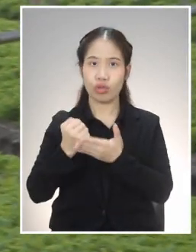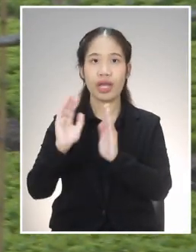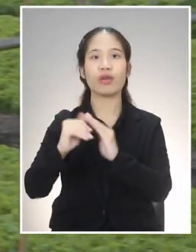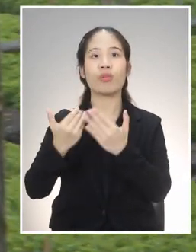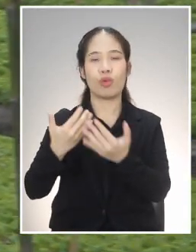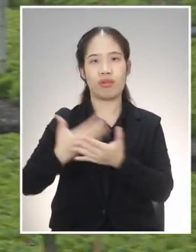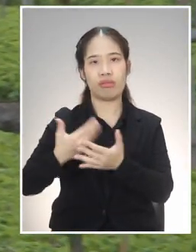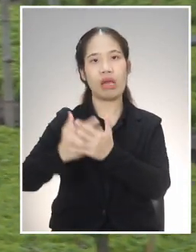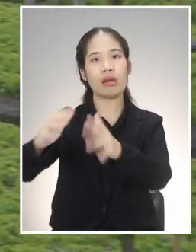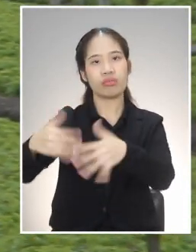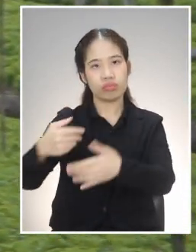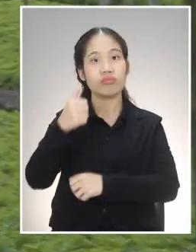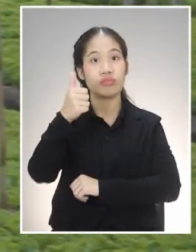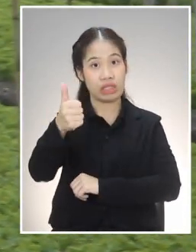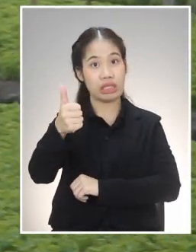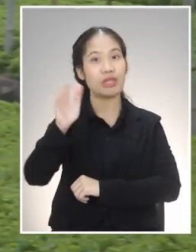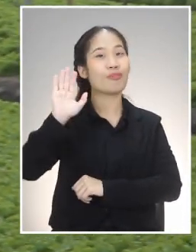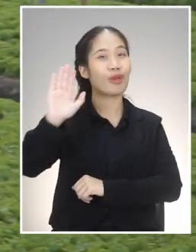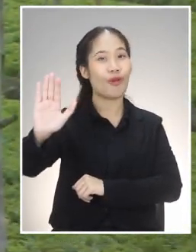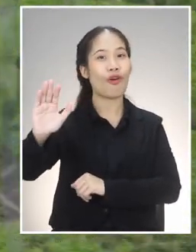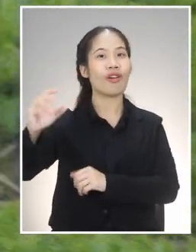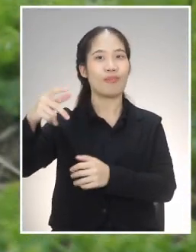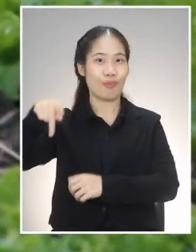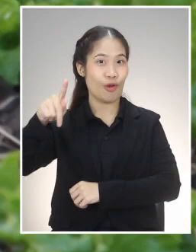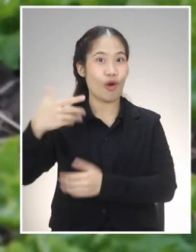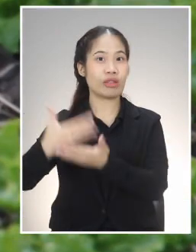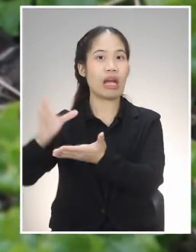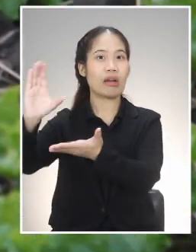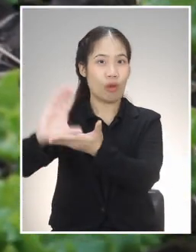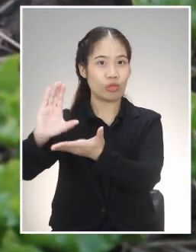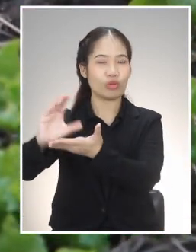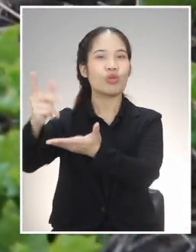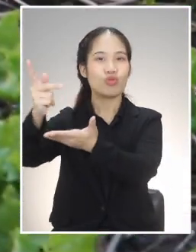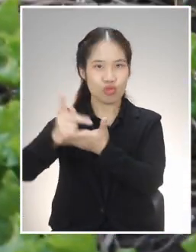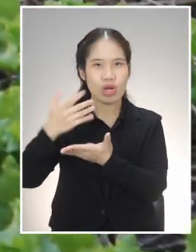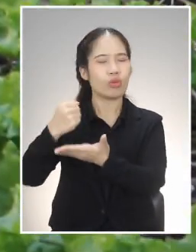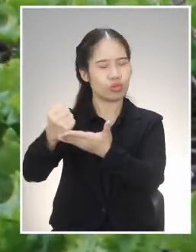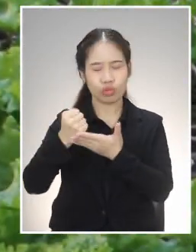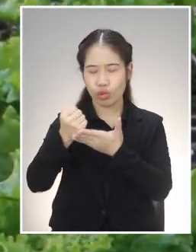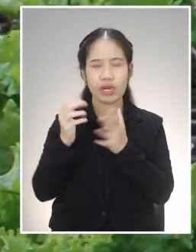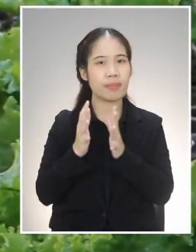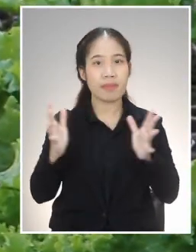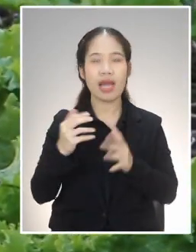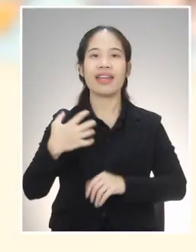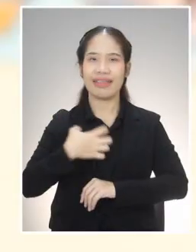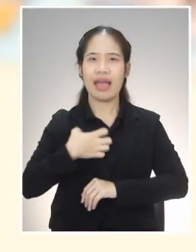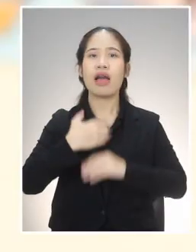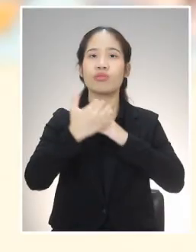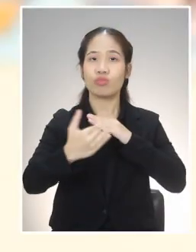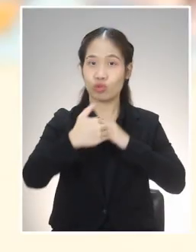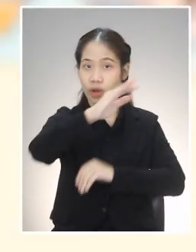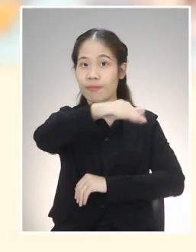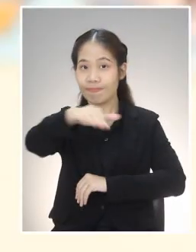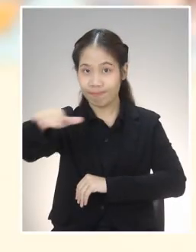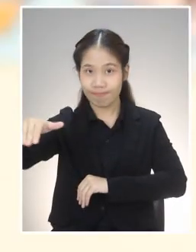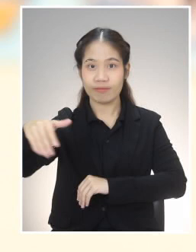จากกู้เงินของเด็กการมาช่วยเหลือได้เยอะมากค่ะจะเชิญชวนคนพิการทั้ง